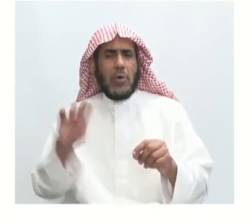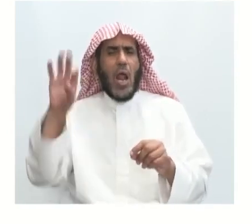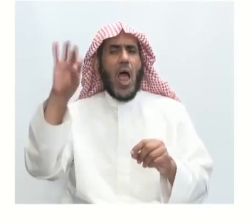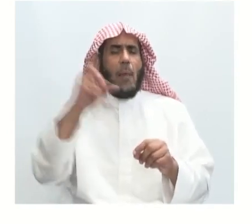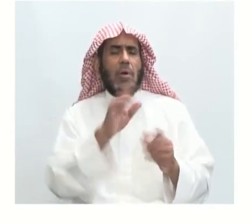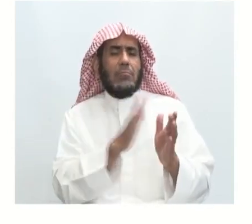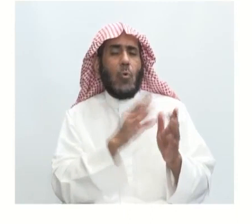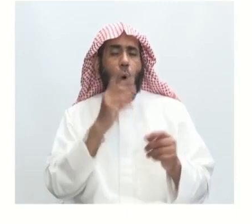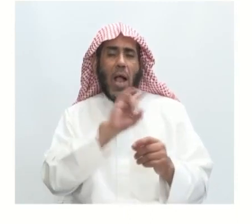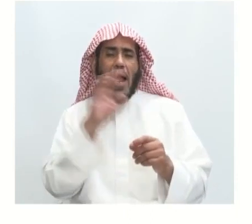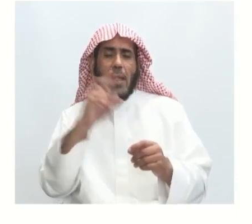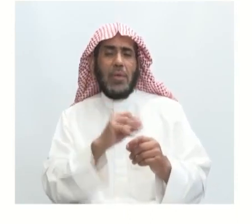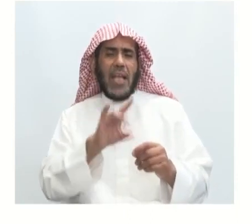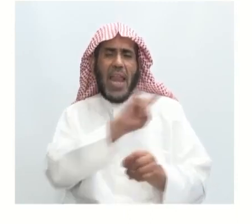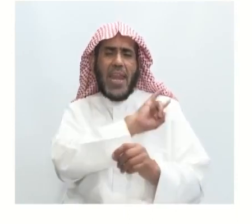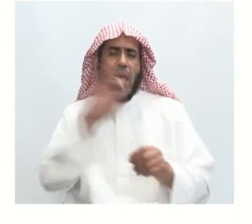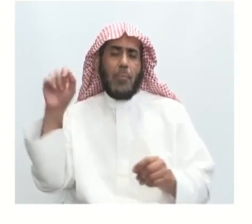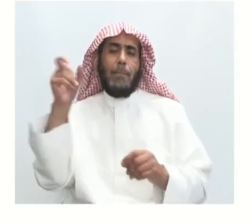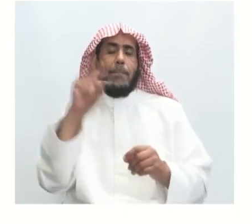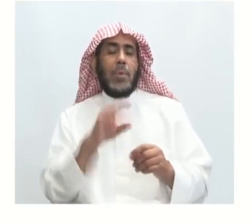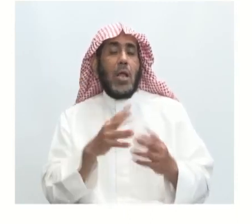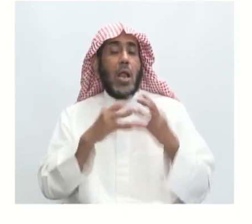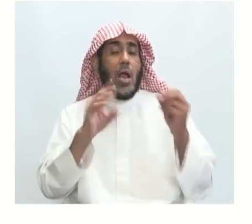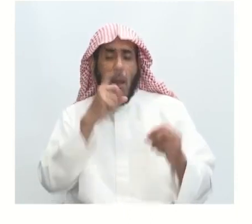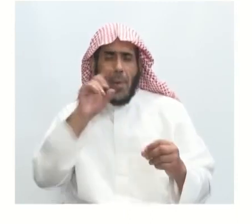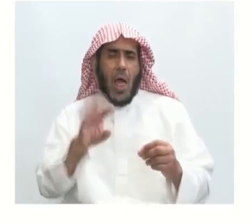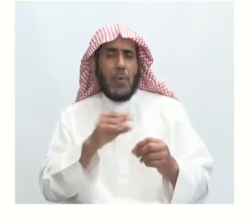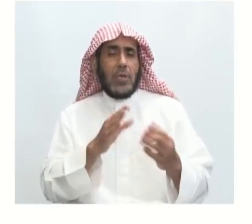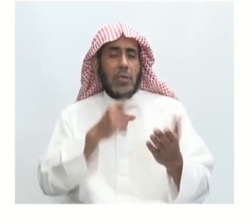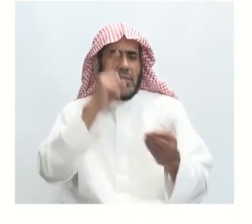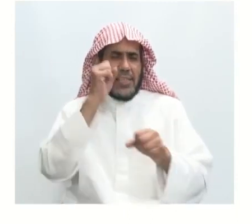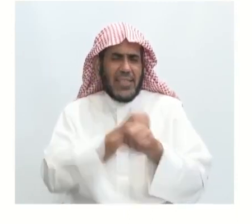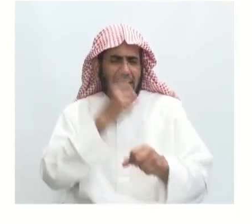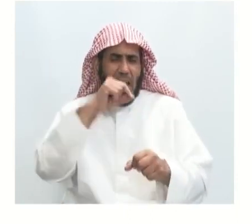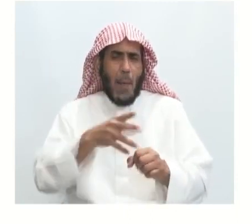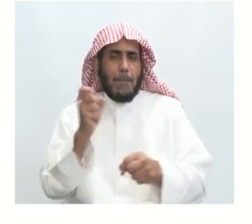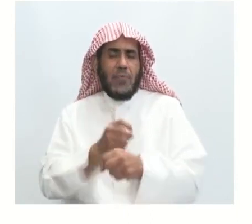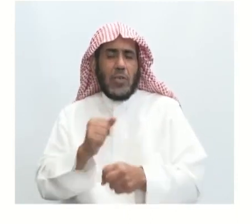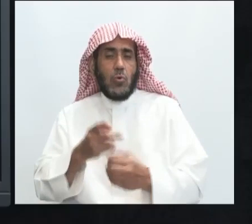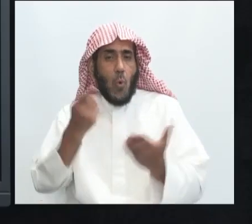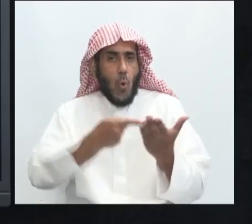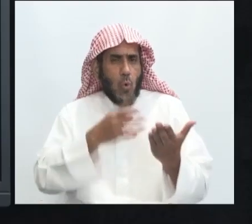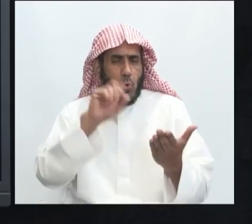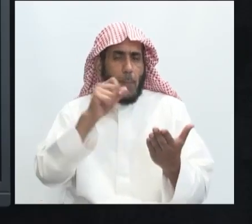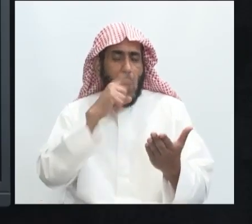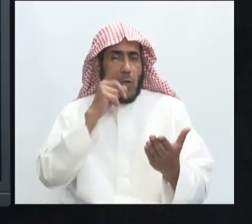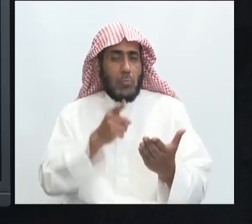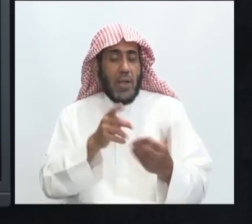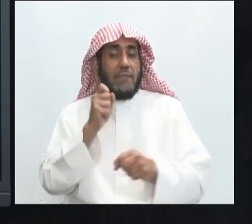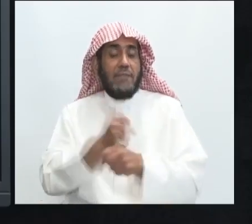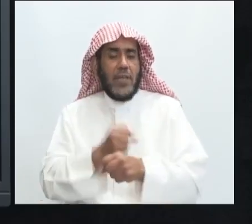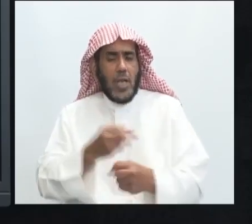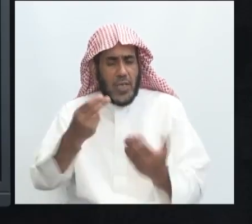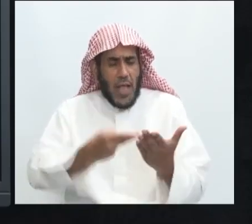وكلمه النهي نعني بالامر طلب فعل الشيء عندما اقول اكتب فنطلب منك فعل